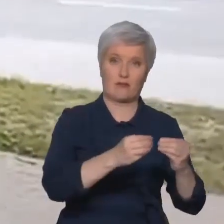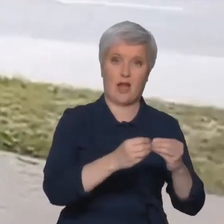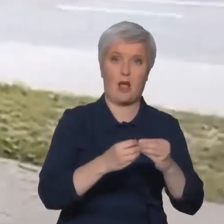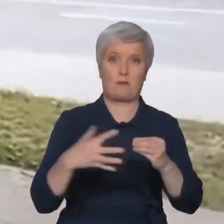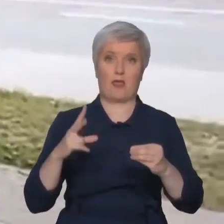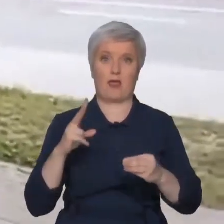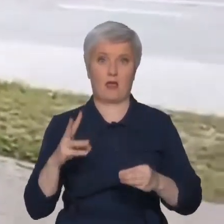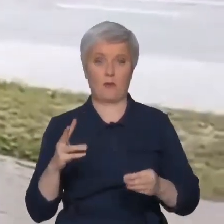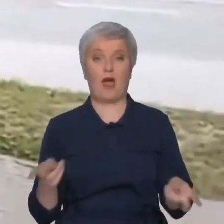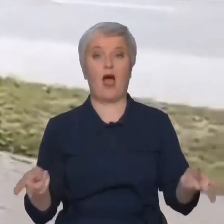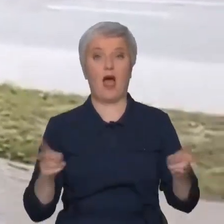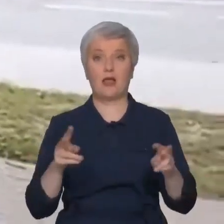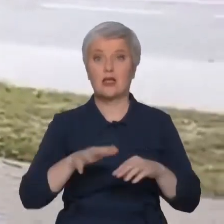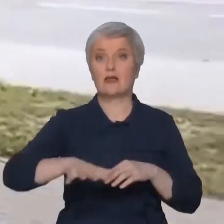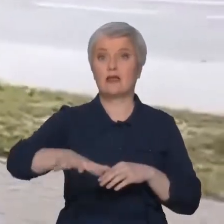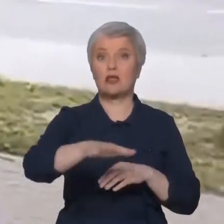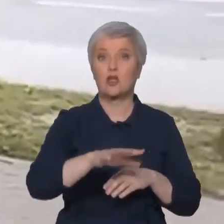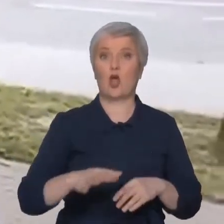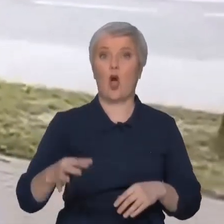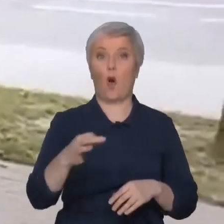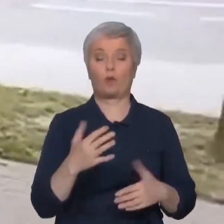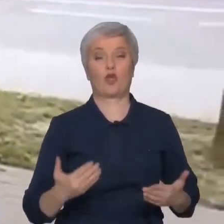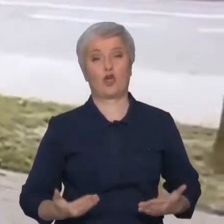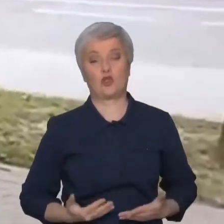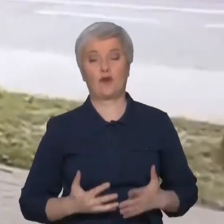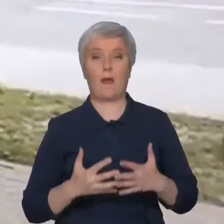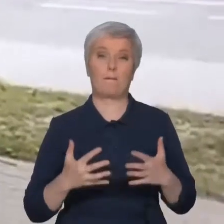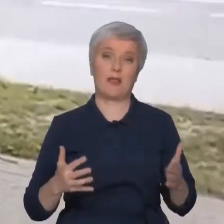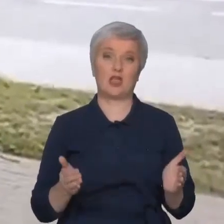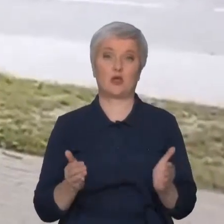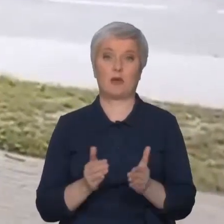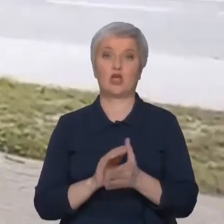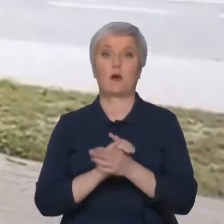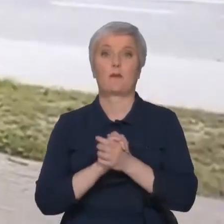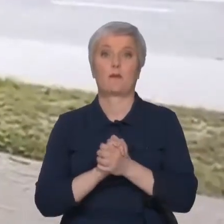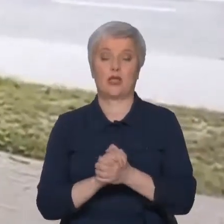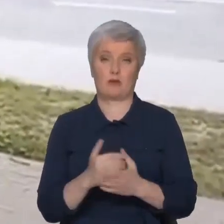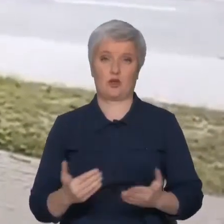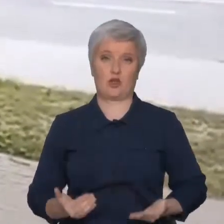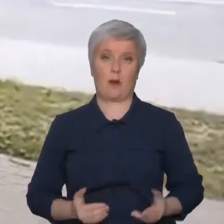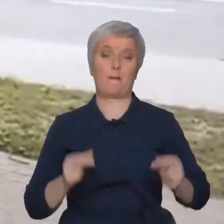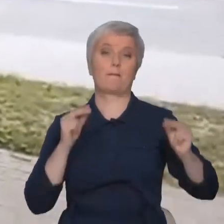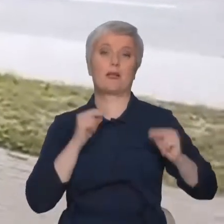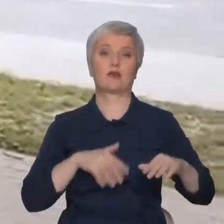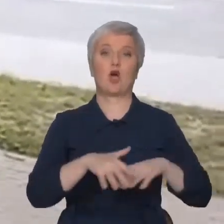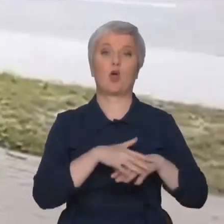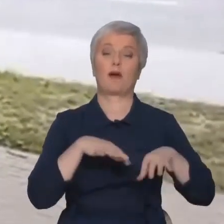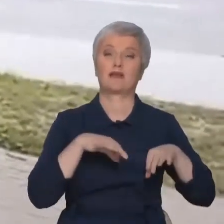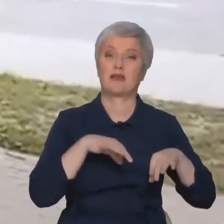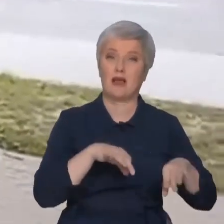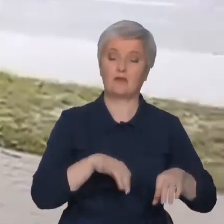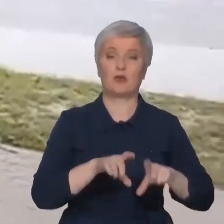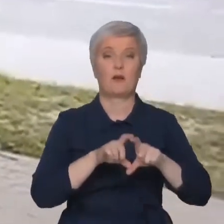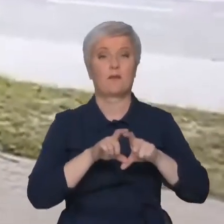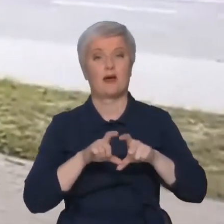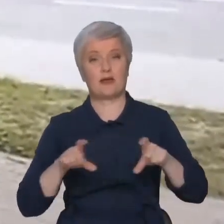вся інша територія області живе більш-менш мирним життям, тобто працює громадський транспорт, магазини, ходять